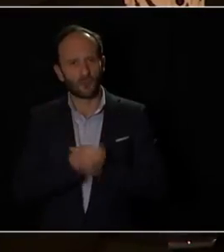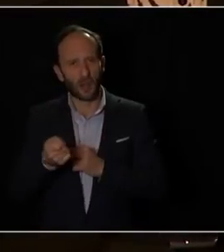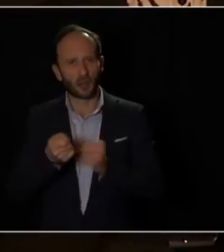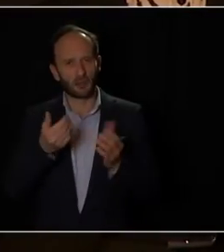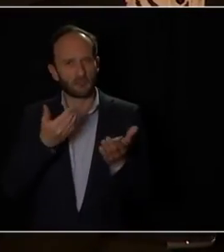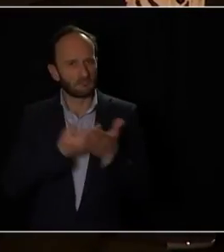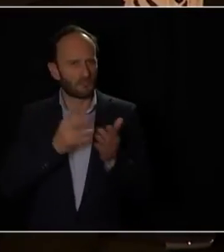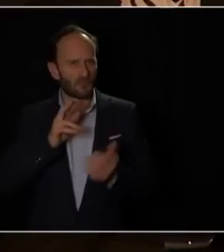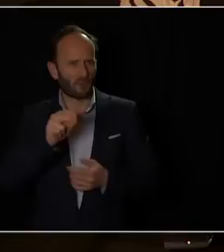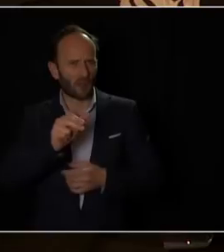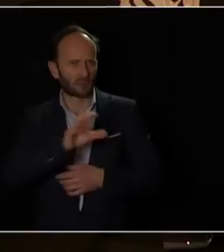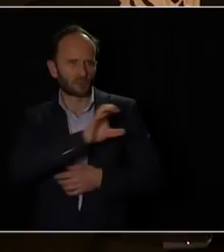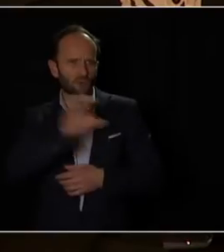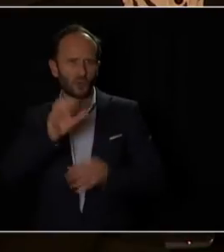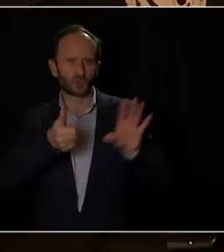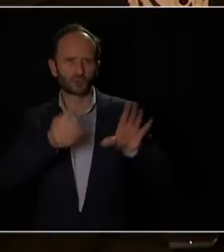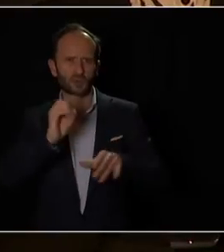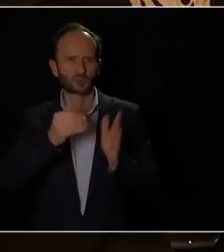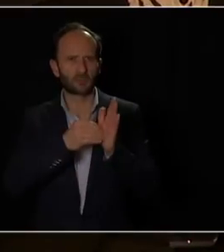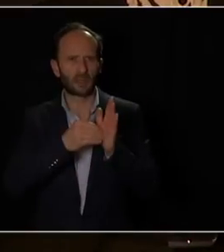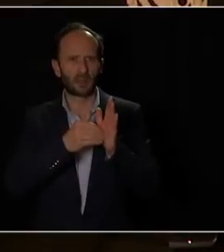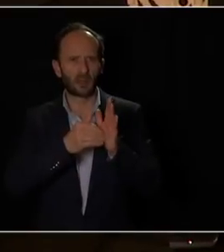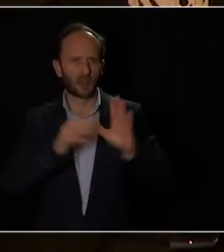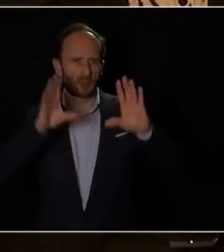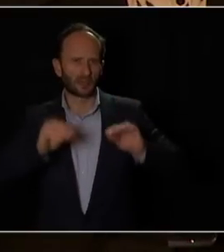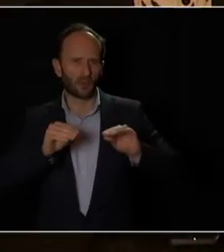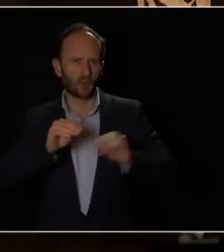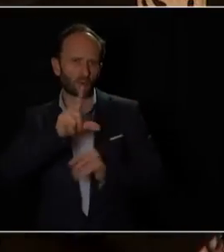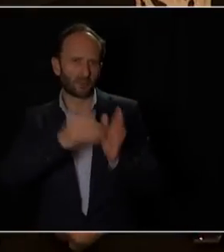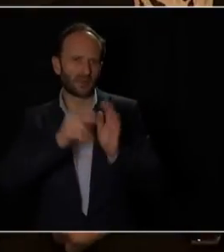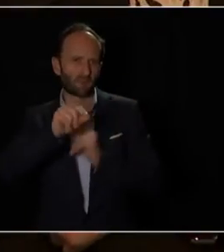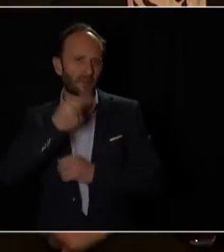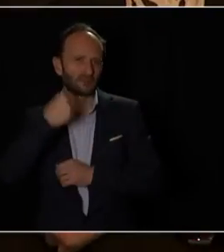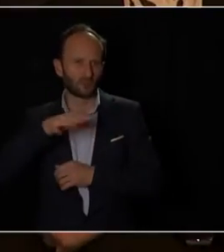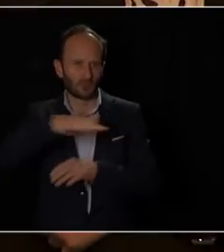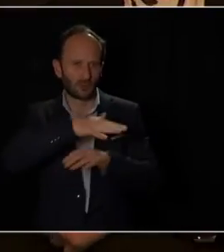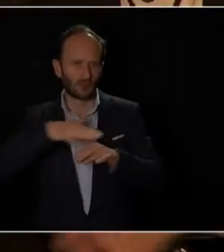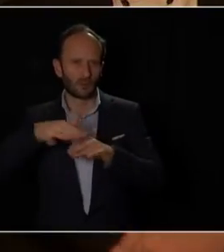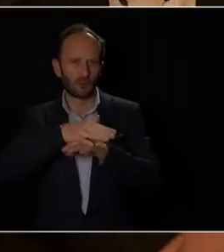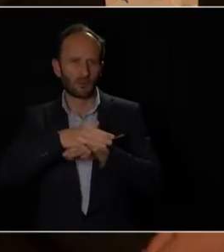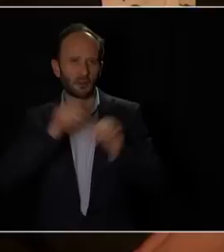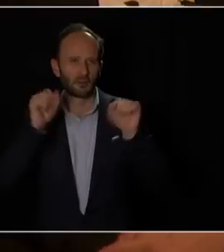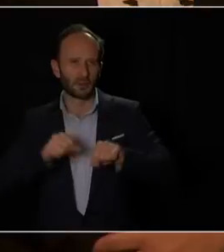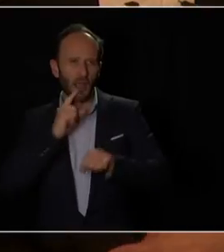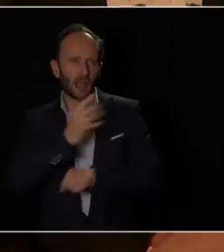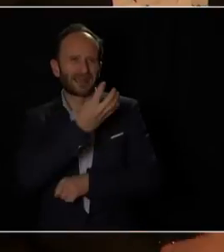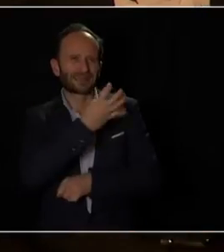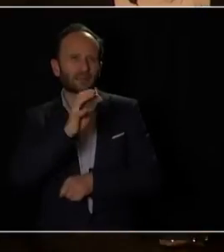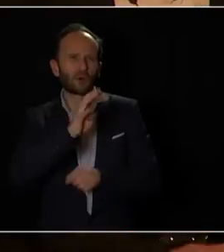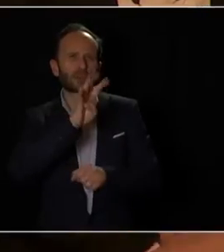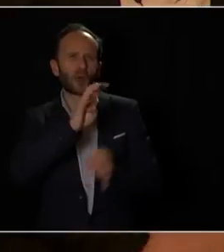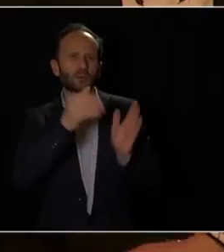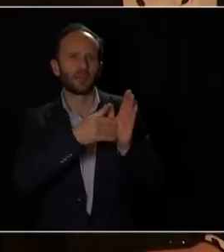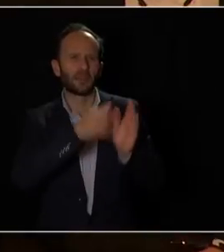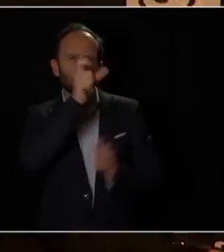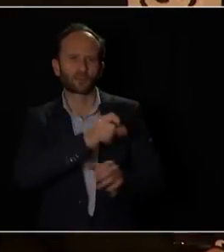serons 160 000 habitants à Dijon en 2020, dans un bassin d'emploi de 440 000 personnes.